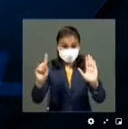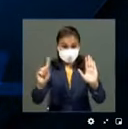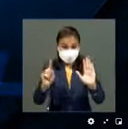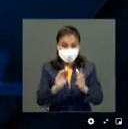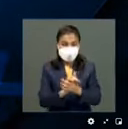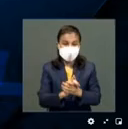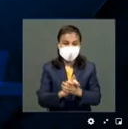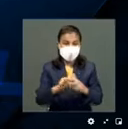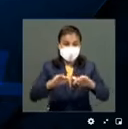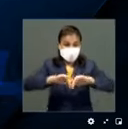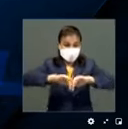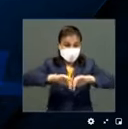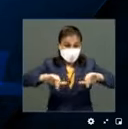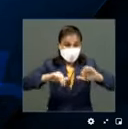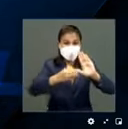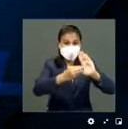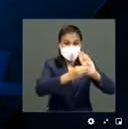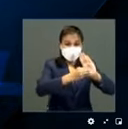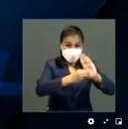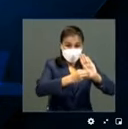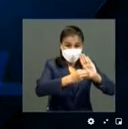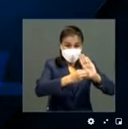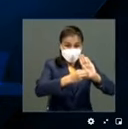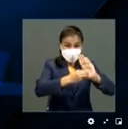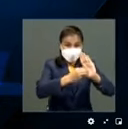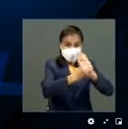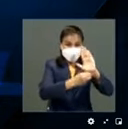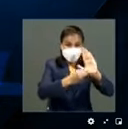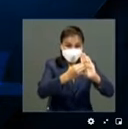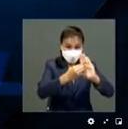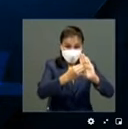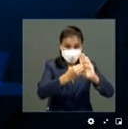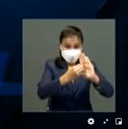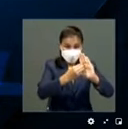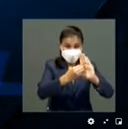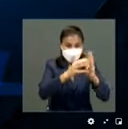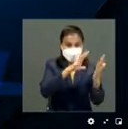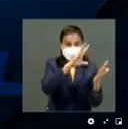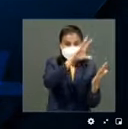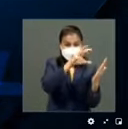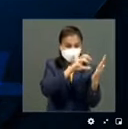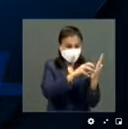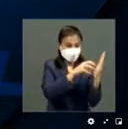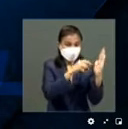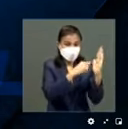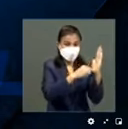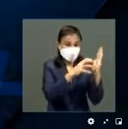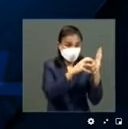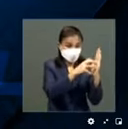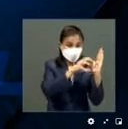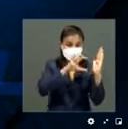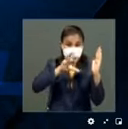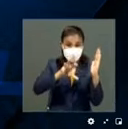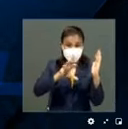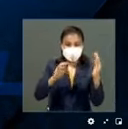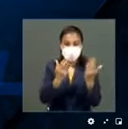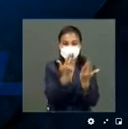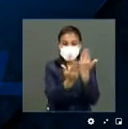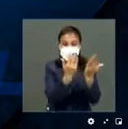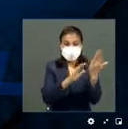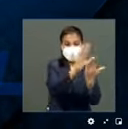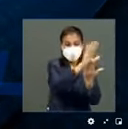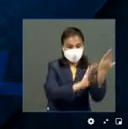าส่วนของกทม.และปริมณฑลออกมาเนี่ยนะคะถ้าเทียบรวมกับในส่วนของทั่วประเทศอย่างเ